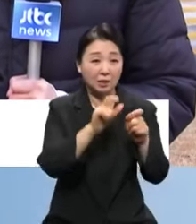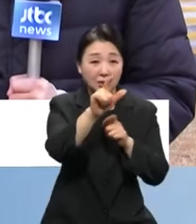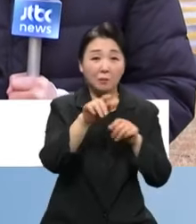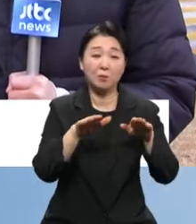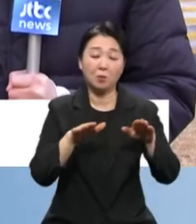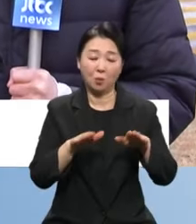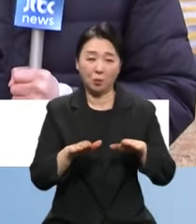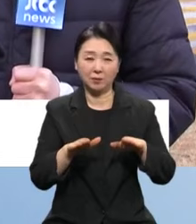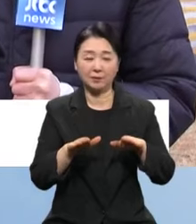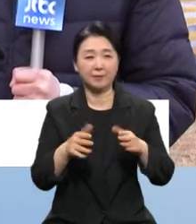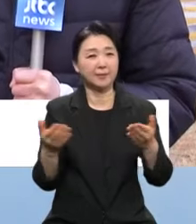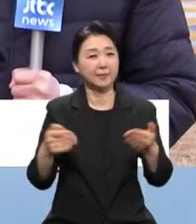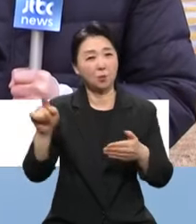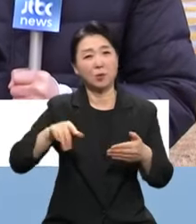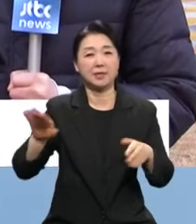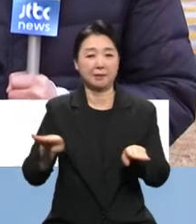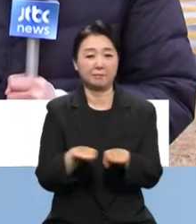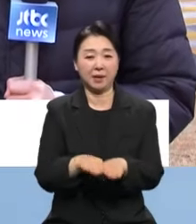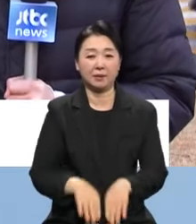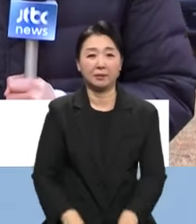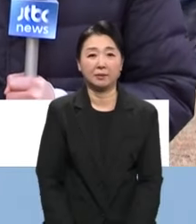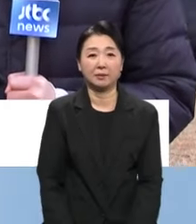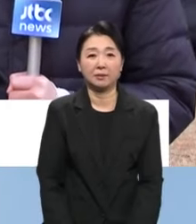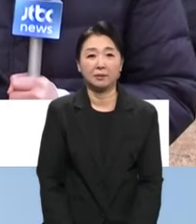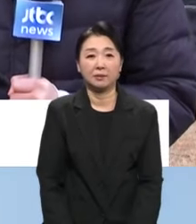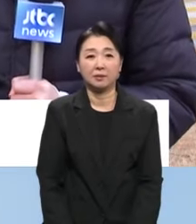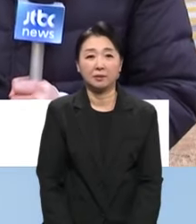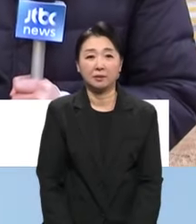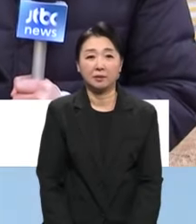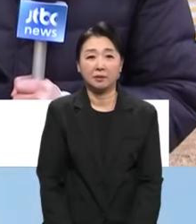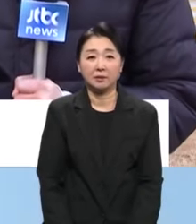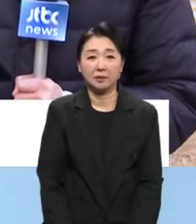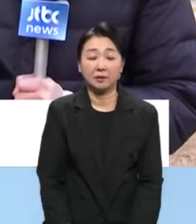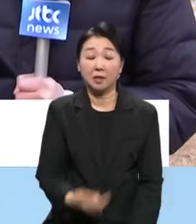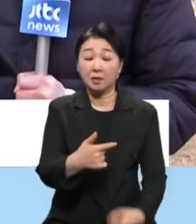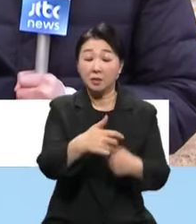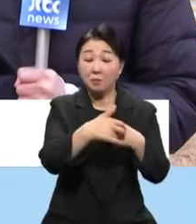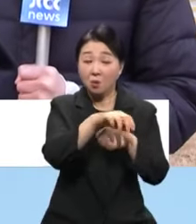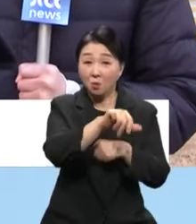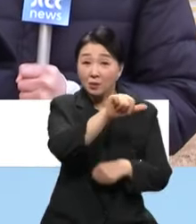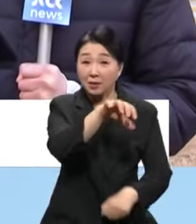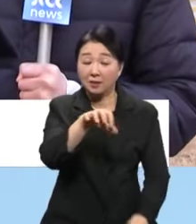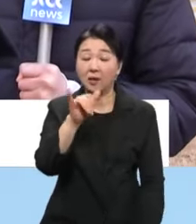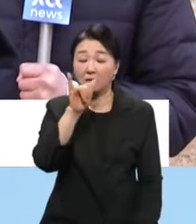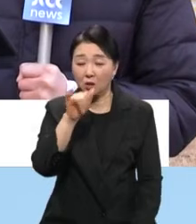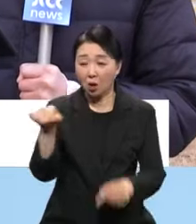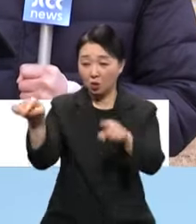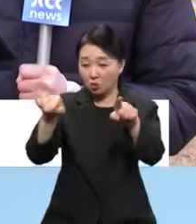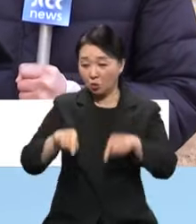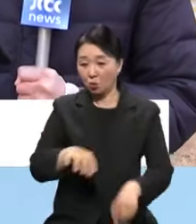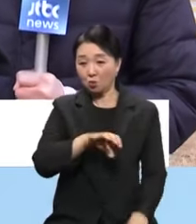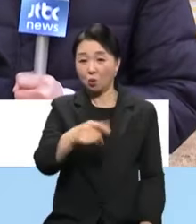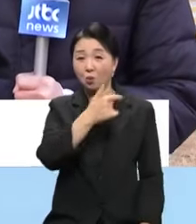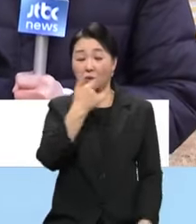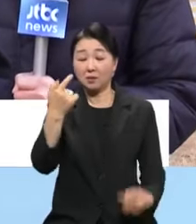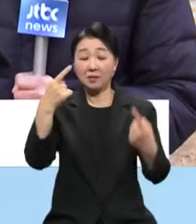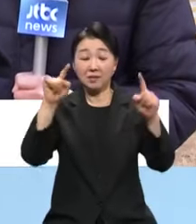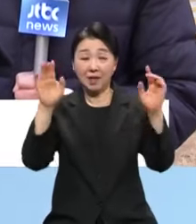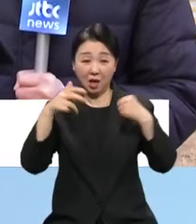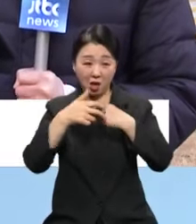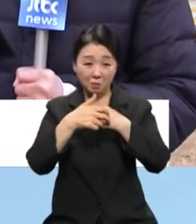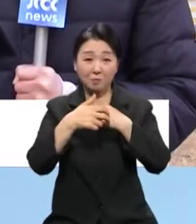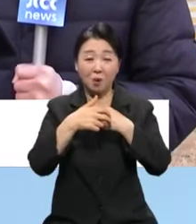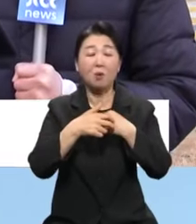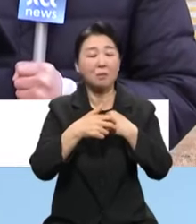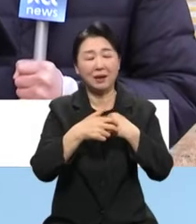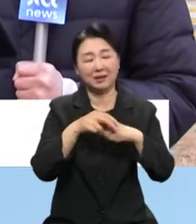오늘 출근하지 않은 것으로 전해지고 있습니다. 빅5뿐만 아니라 전국 각 지역 대학병원 전공의들이 잇따라 병원을